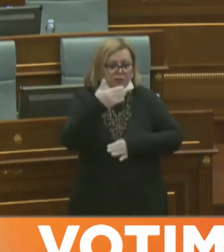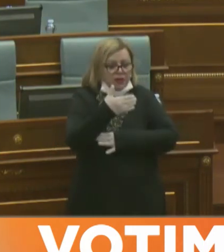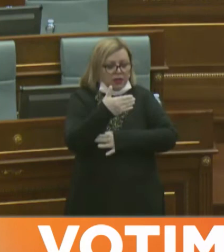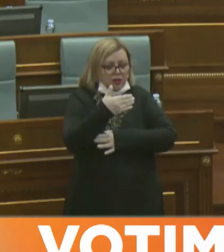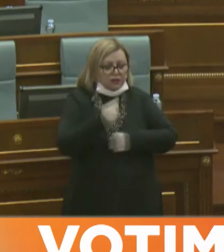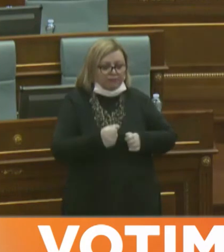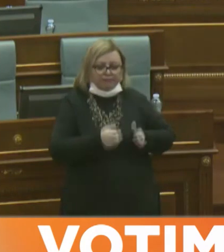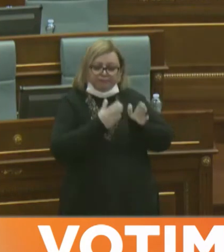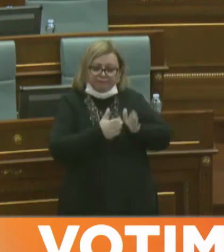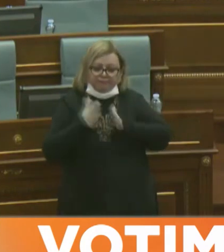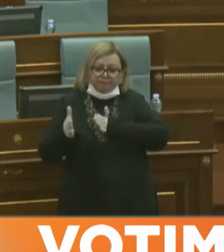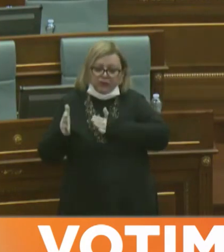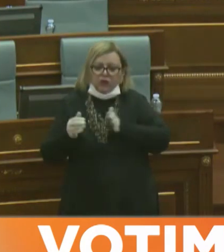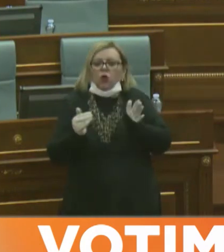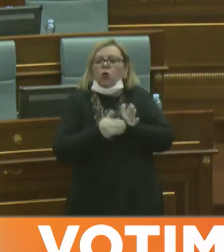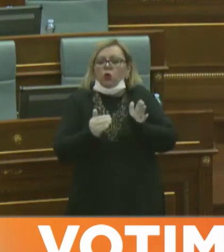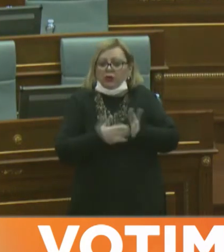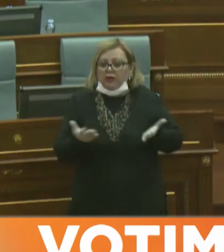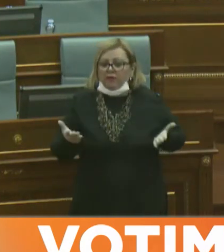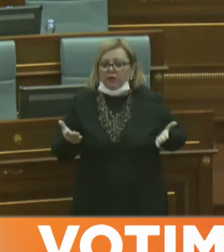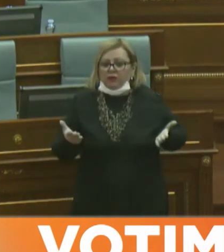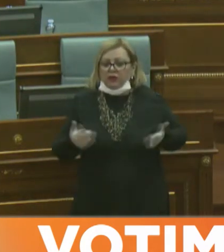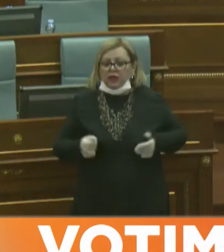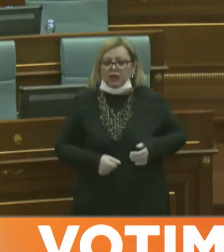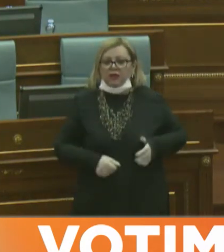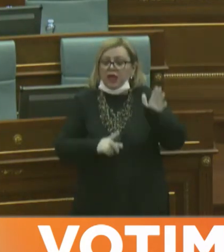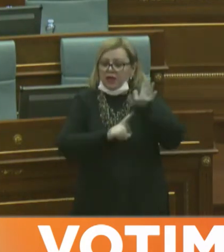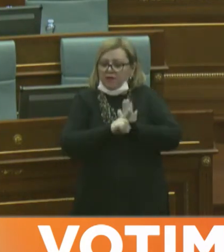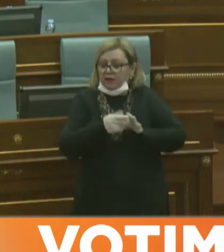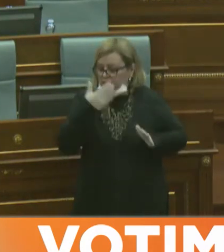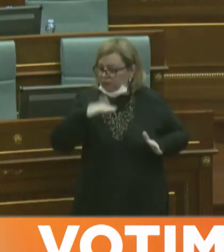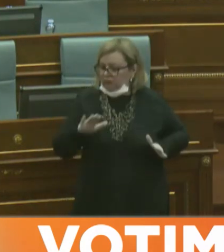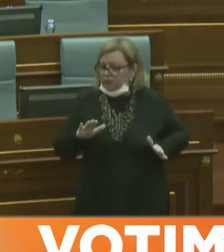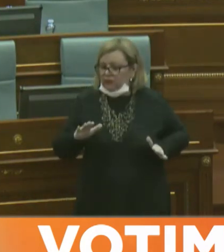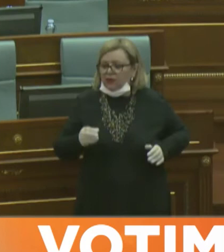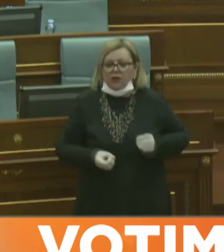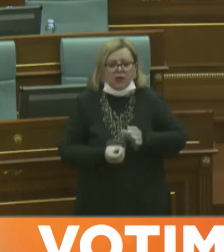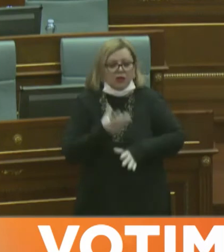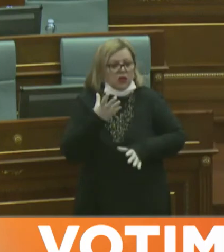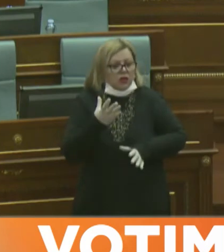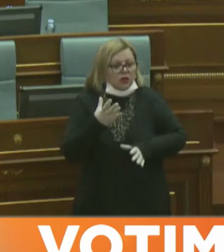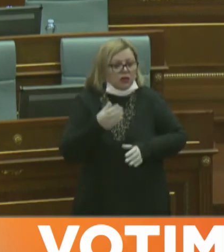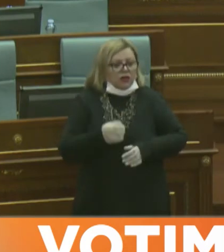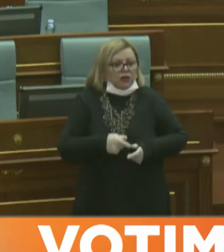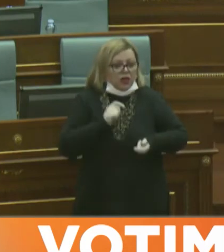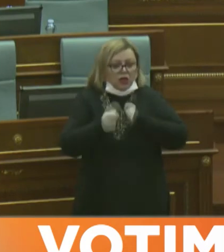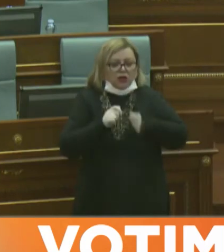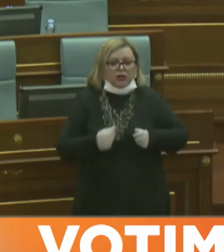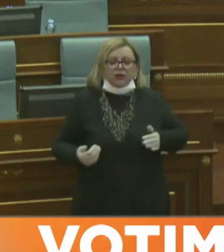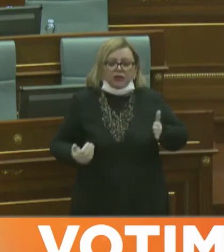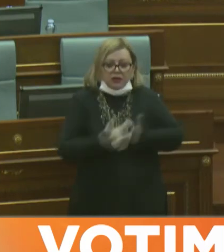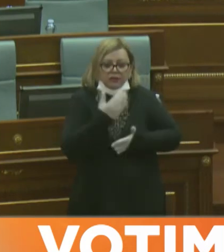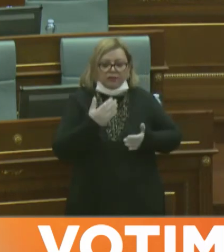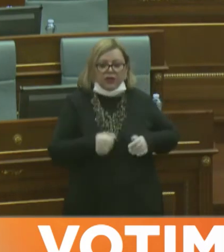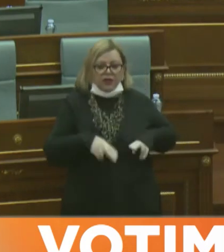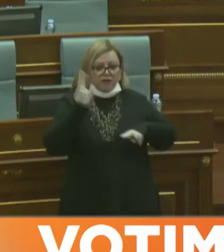duke i kanalizuar aty ku ka nevojë dhe ku efekti është maksimal, do të krijojmë një momentum të ri ekonomik që